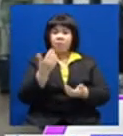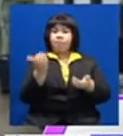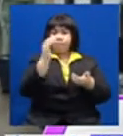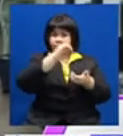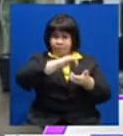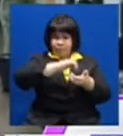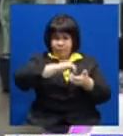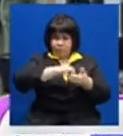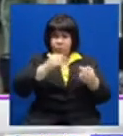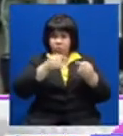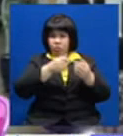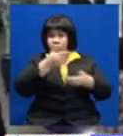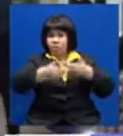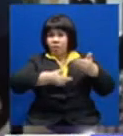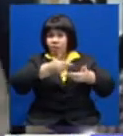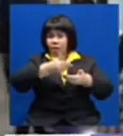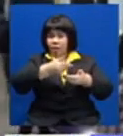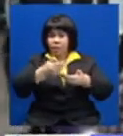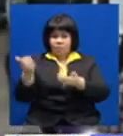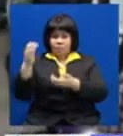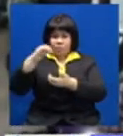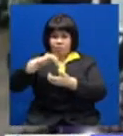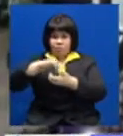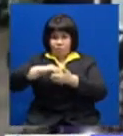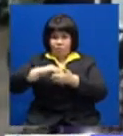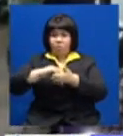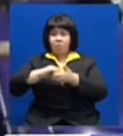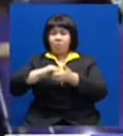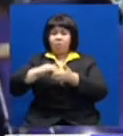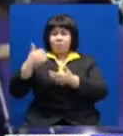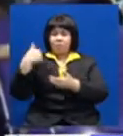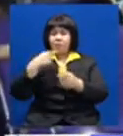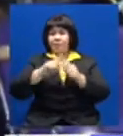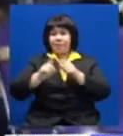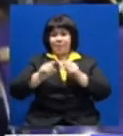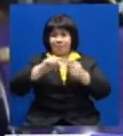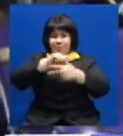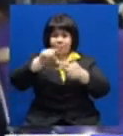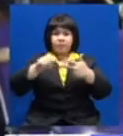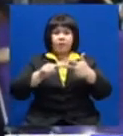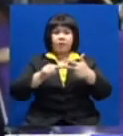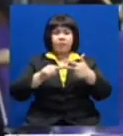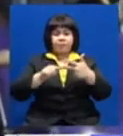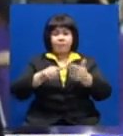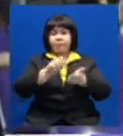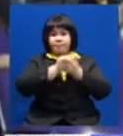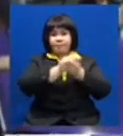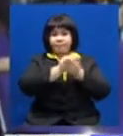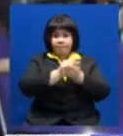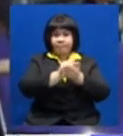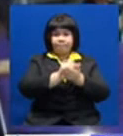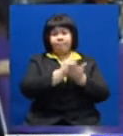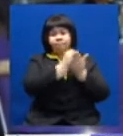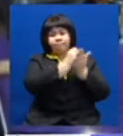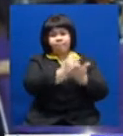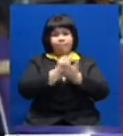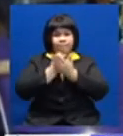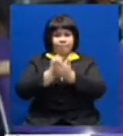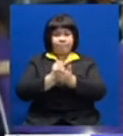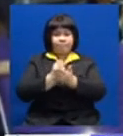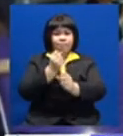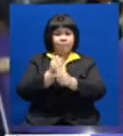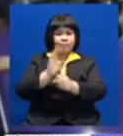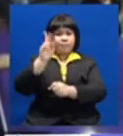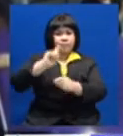ธุรกิจการค้ากรมทรัพย์สินทางปัญญาและกรมการค้าต่างประเทศให้บริการและอำนวยความสะดวกแก่ผู้ประกอบการแบบ